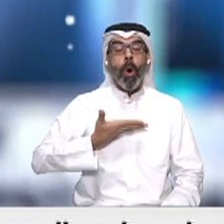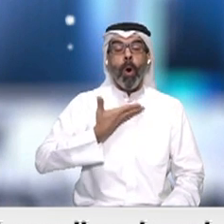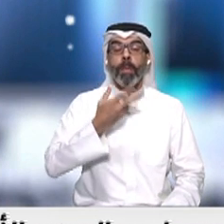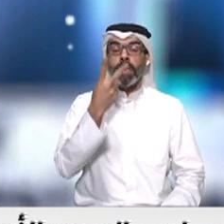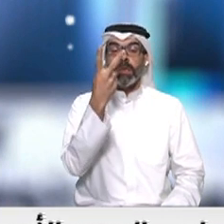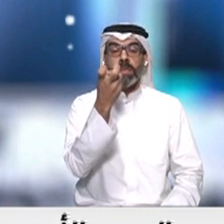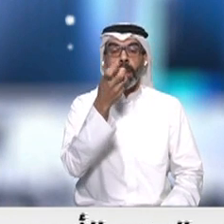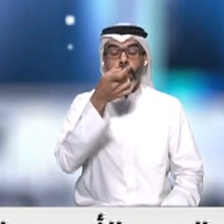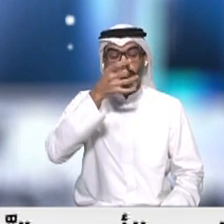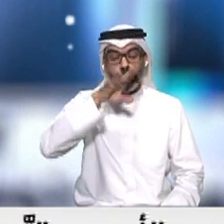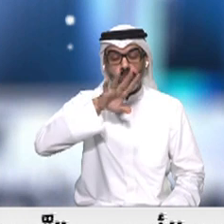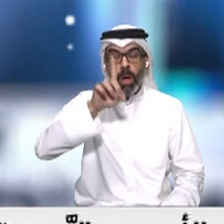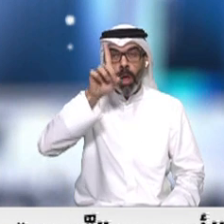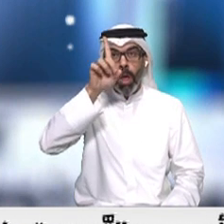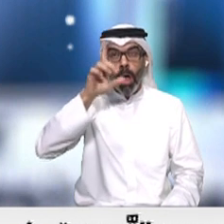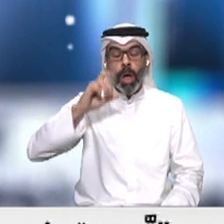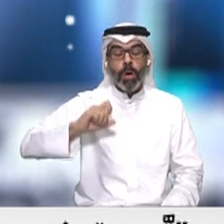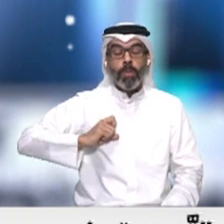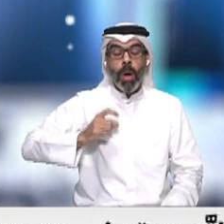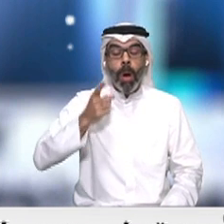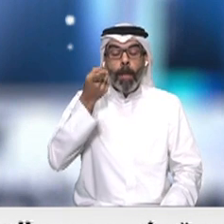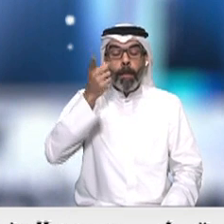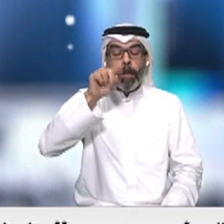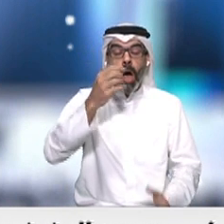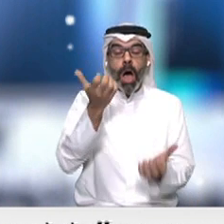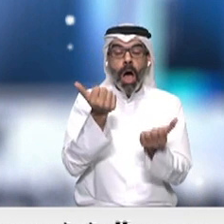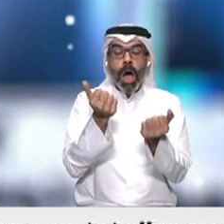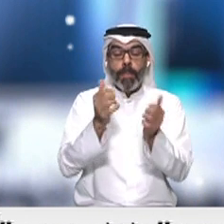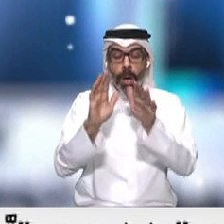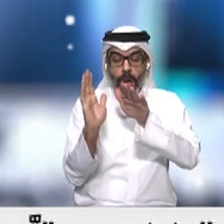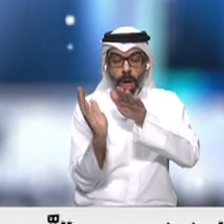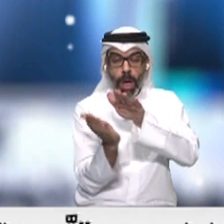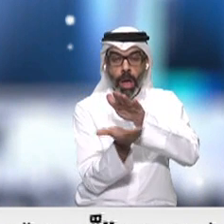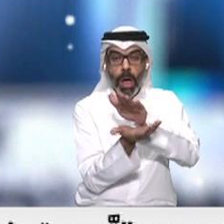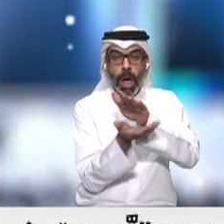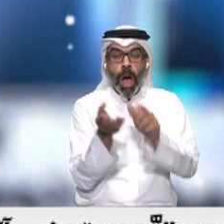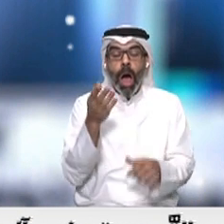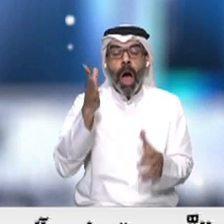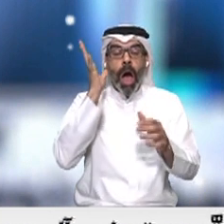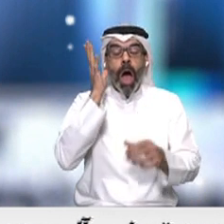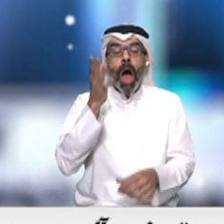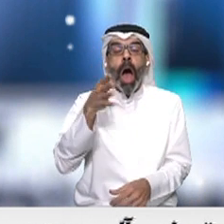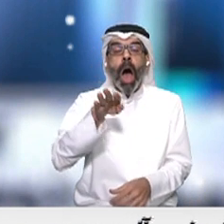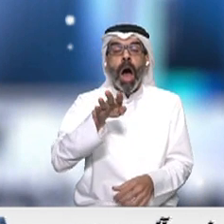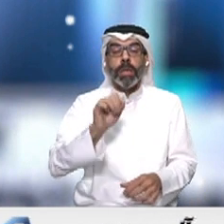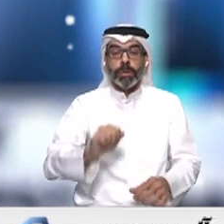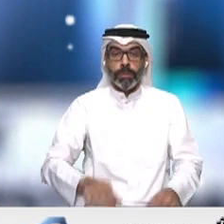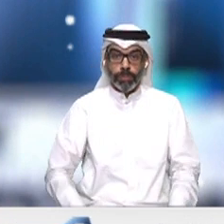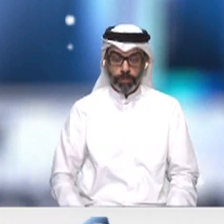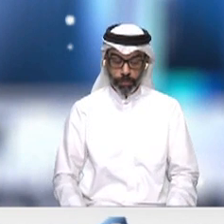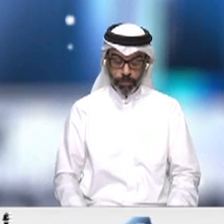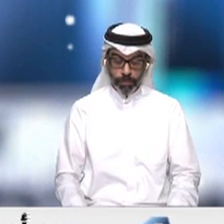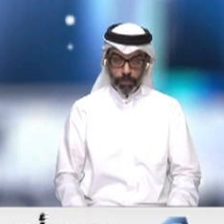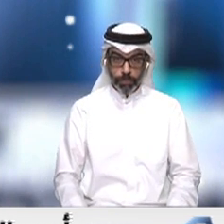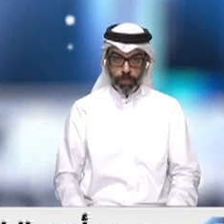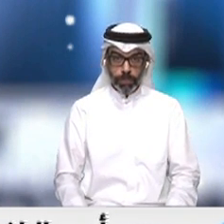الثر يوم غد الاربعاء بعد صلاه العصر انا لله وانا اليه راجعون